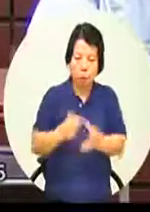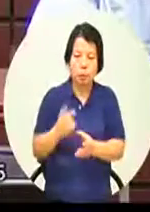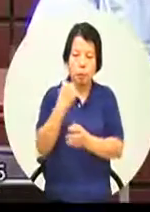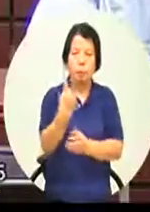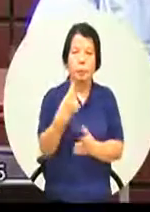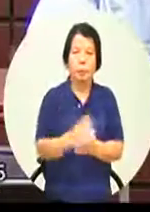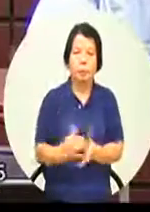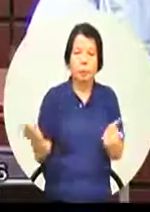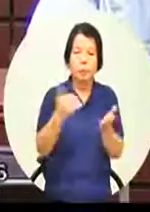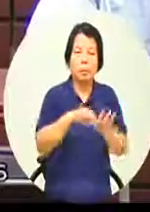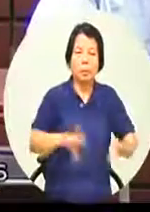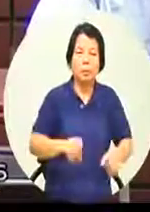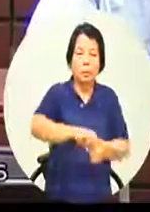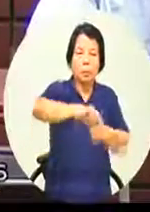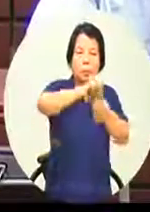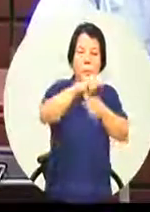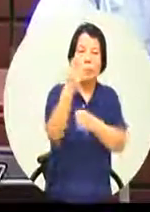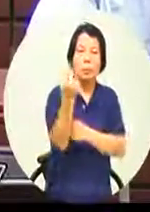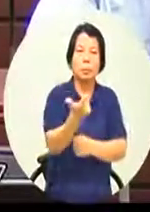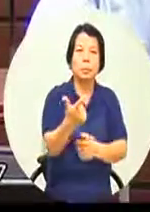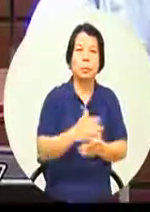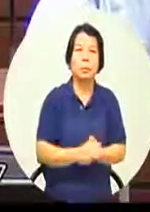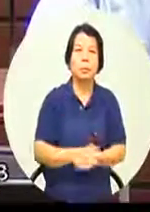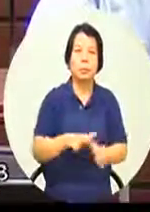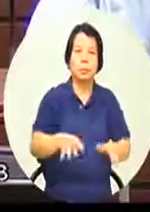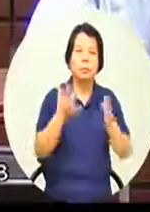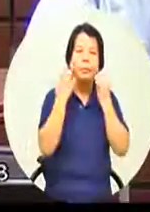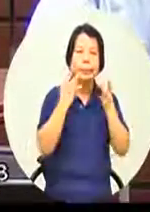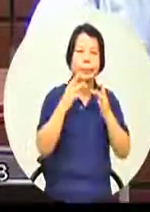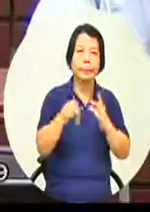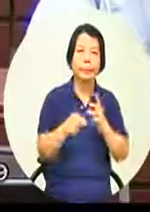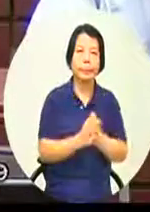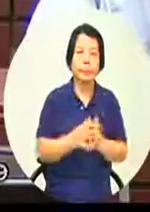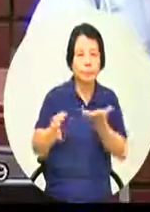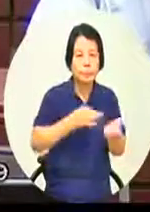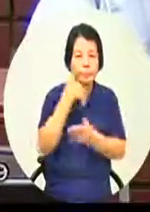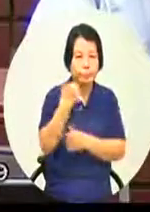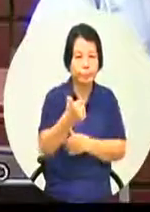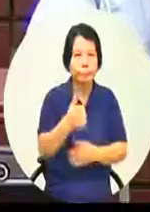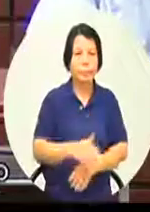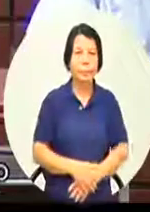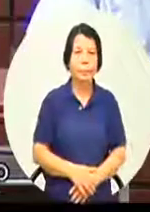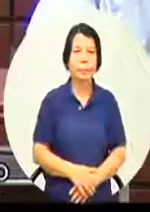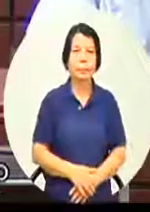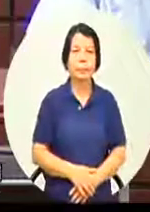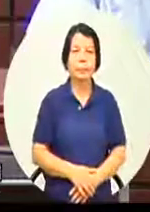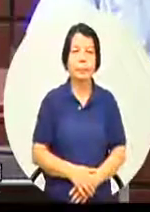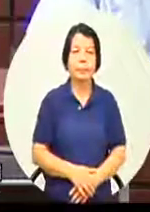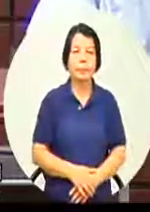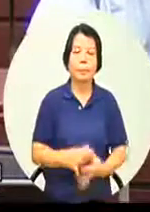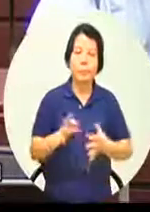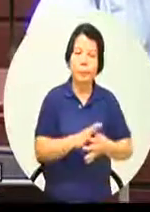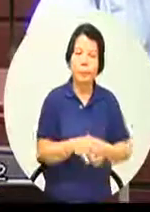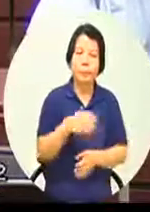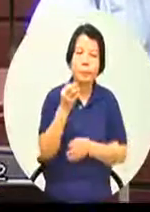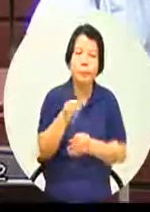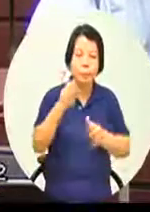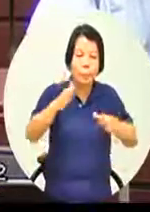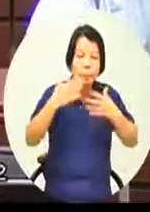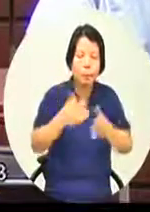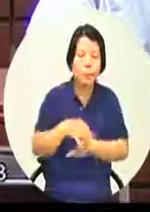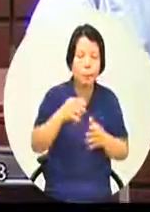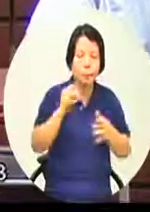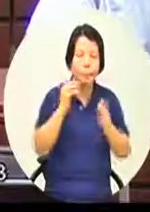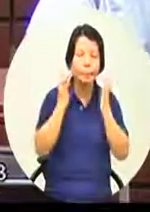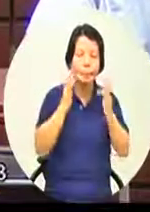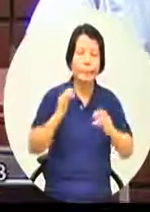到目前高雄有六个点啊，它的菜啊还卖了不错哈。事实上，因为微风四级的概念以后，所